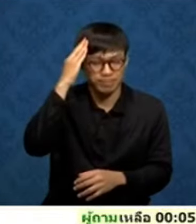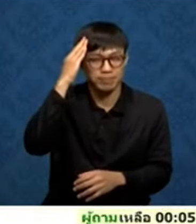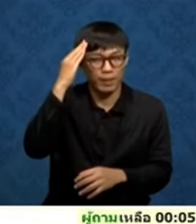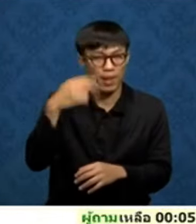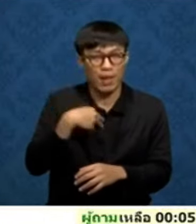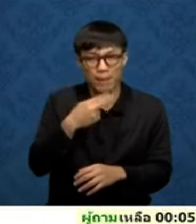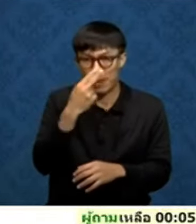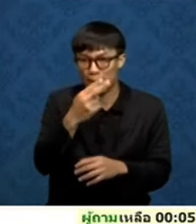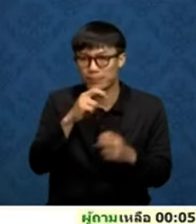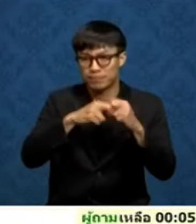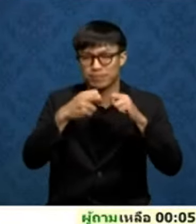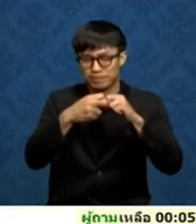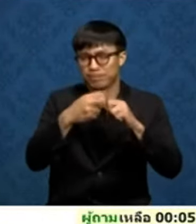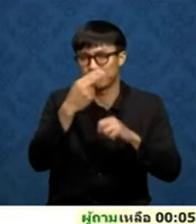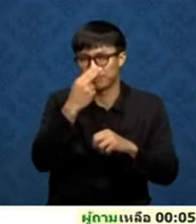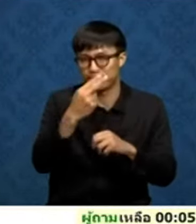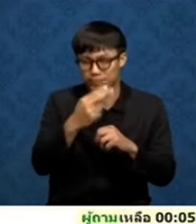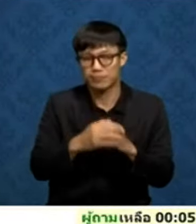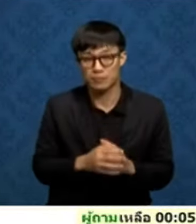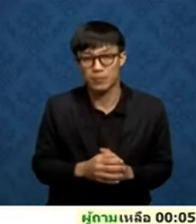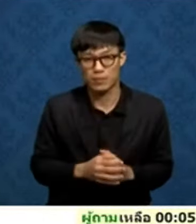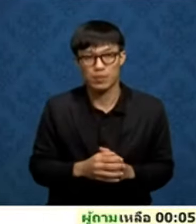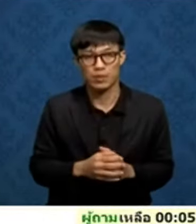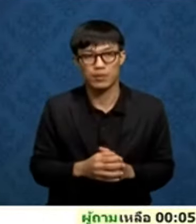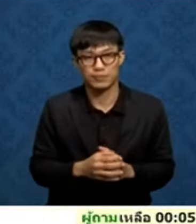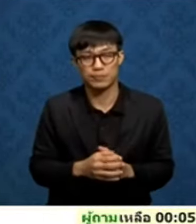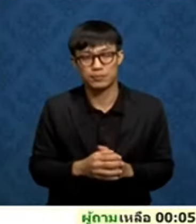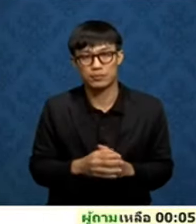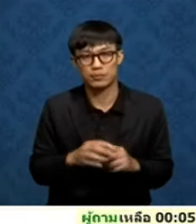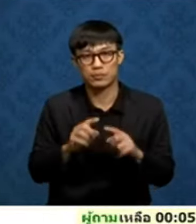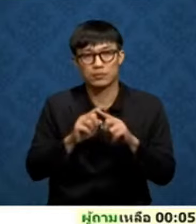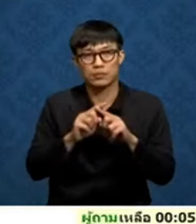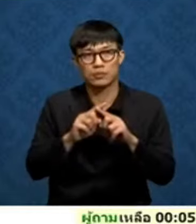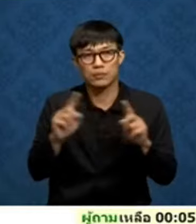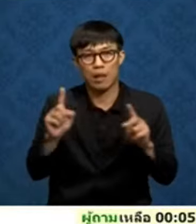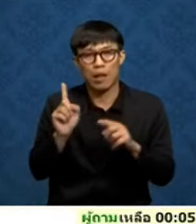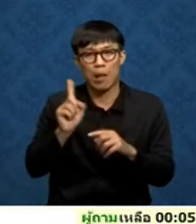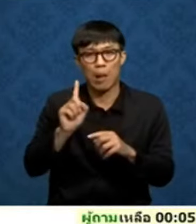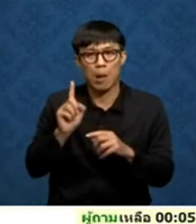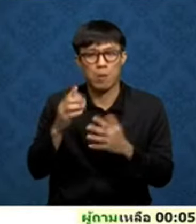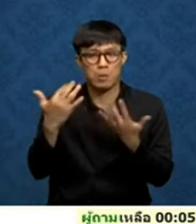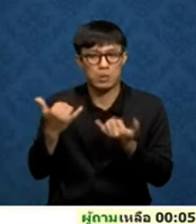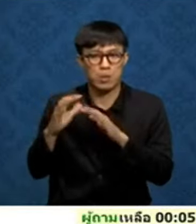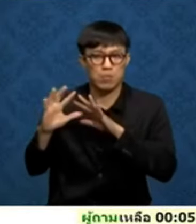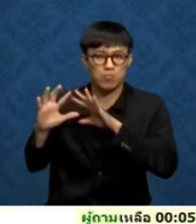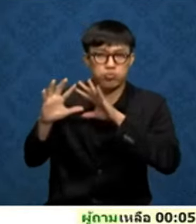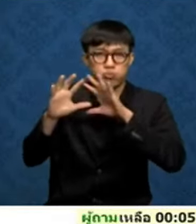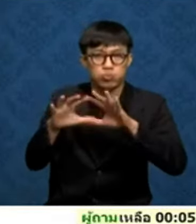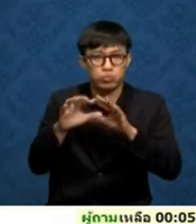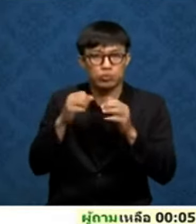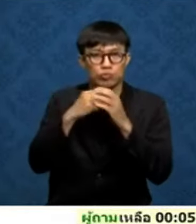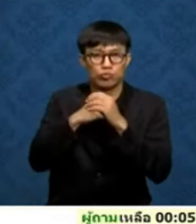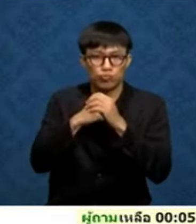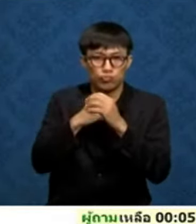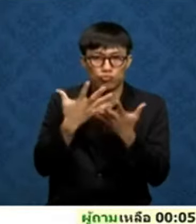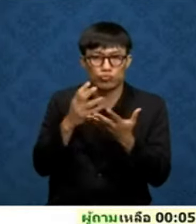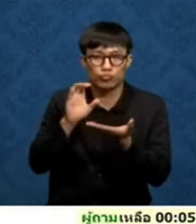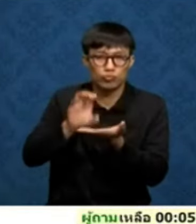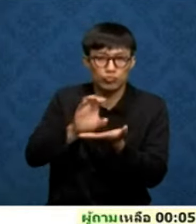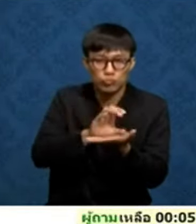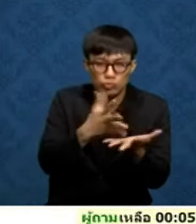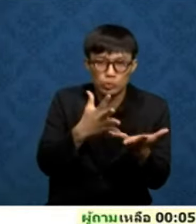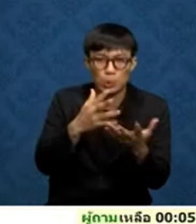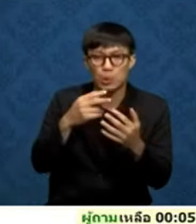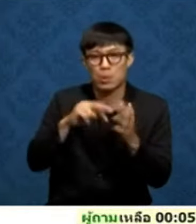ครับผมเข้าใจว่าทั้งหมดนี้เนี่ยมันก็เกิดขึ้นจากการไหลบ่าเข้ามาอย่างรวดเร็วนะฮะการจัดระเบียบการตรวจตาก็อาจจะไม่ทั่วถึ